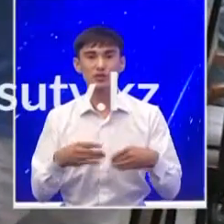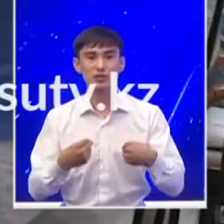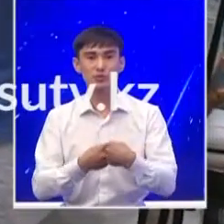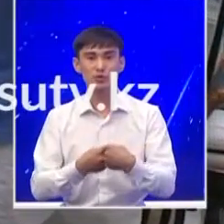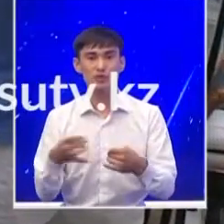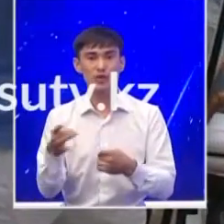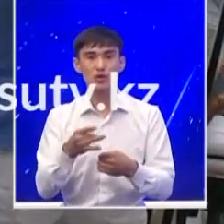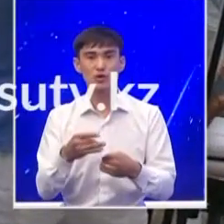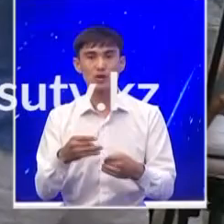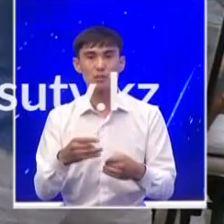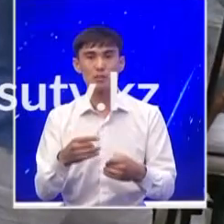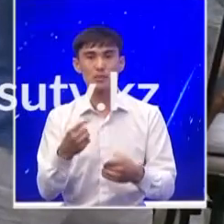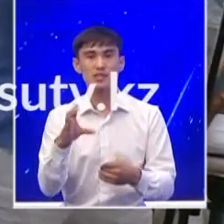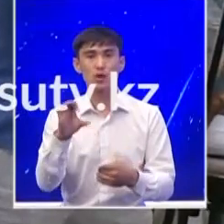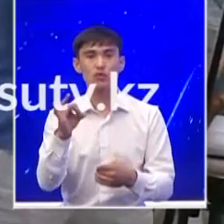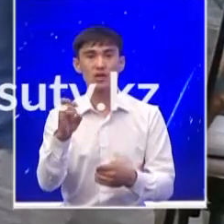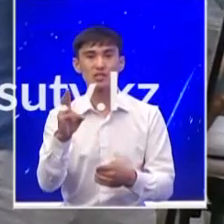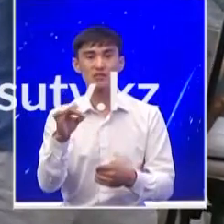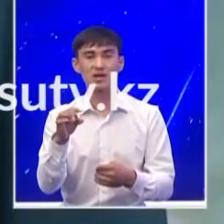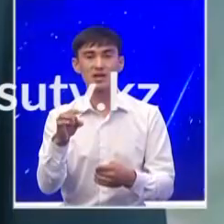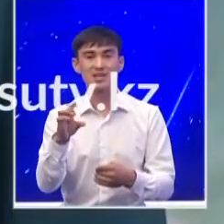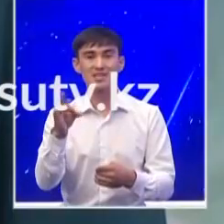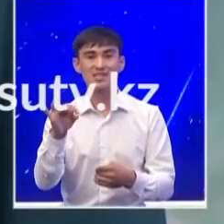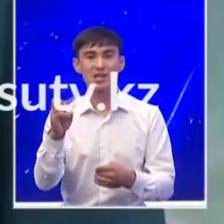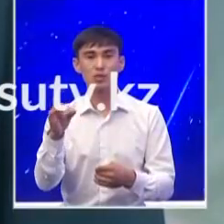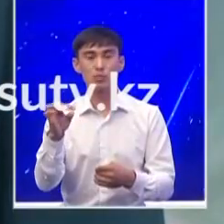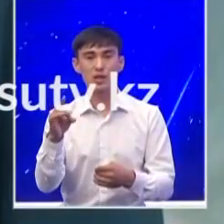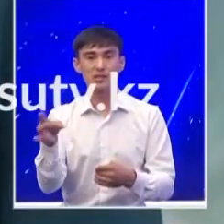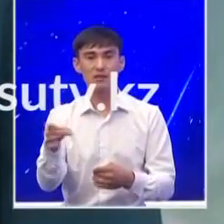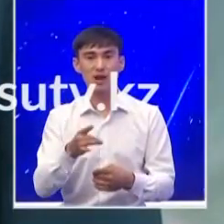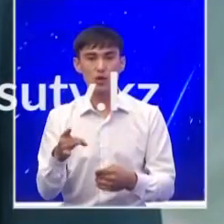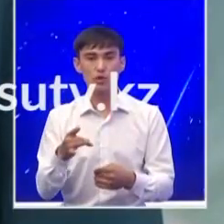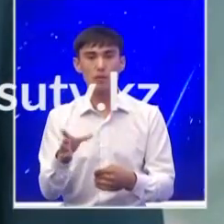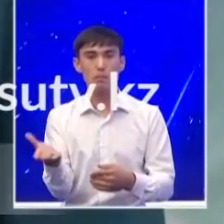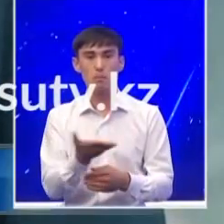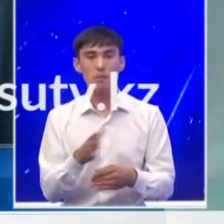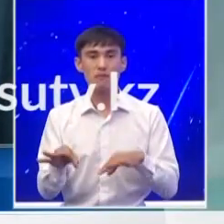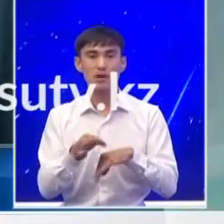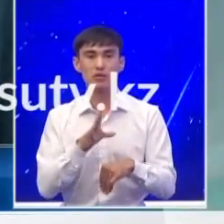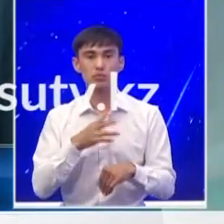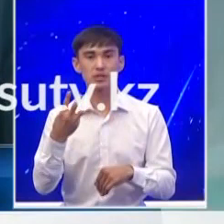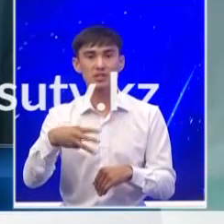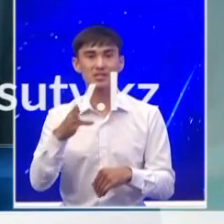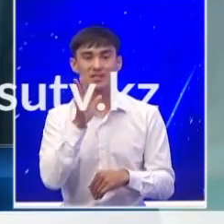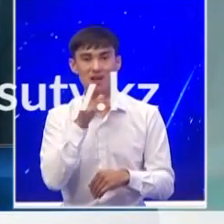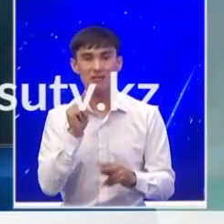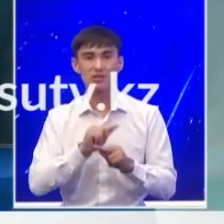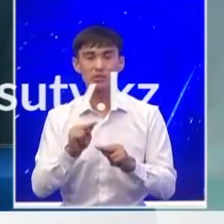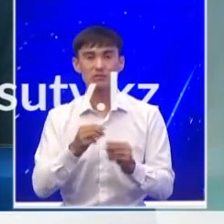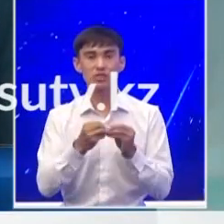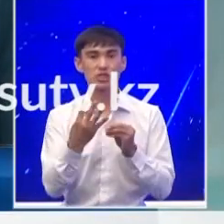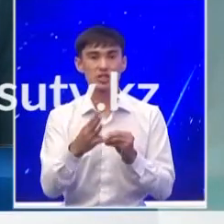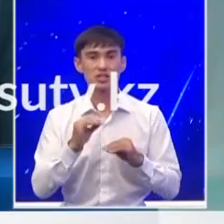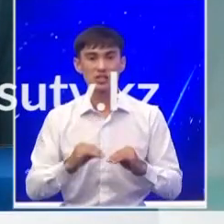регионе признаны Садвакасовы из Кербулакского района. Мы в браке почти 30 лет, воспитываем 14